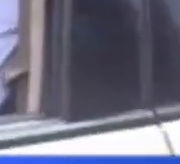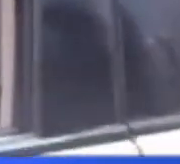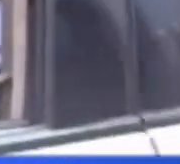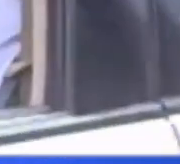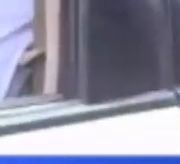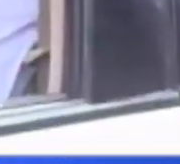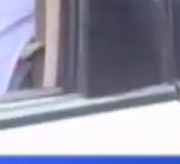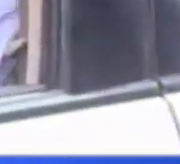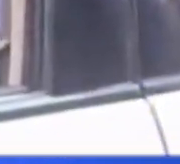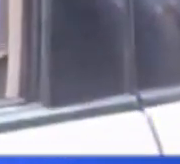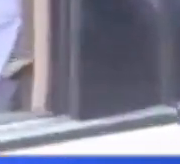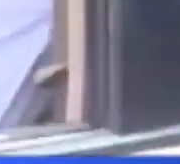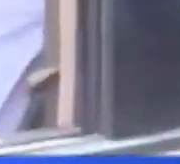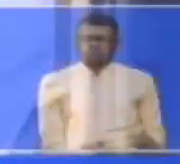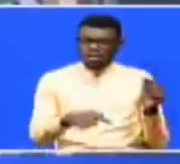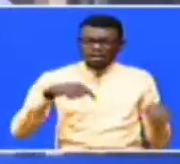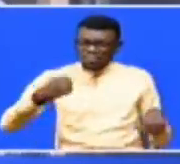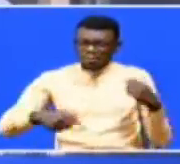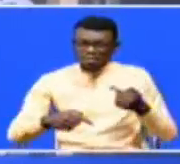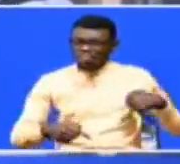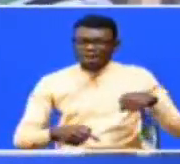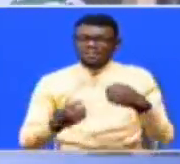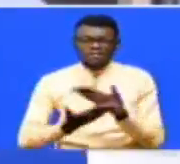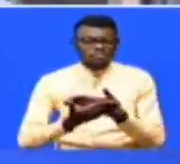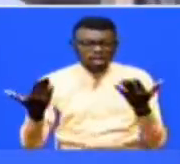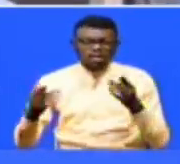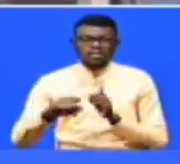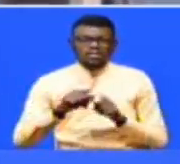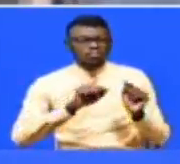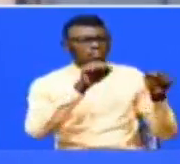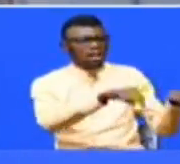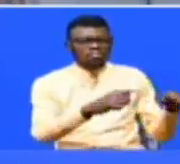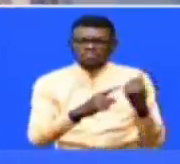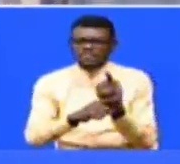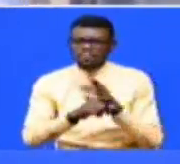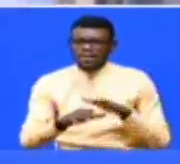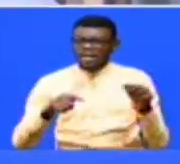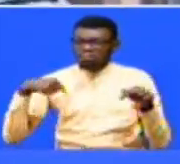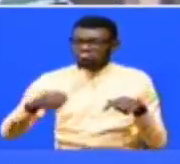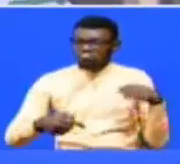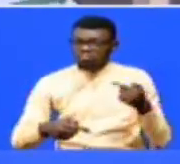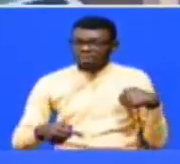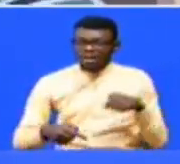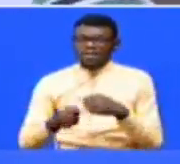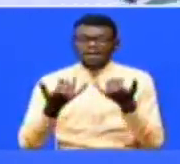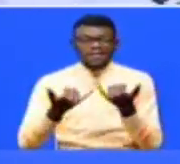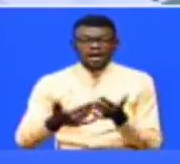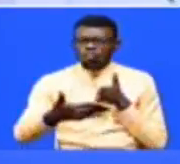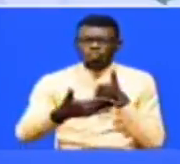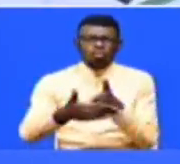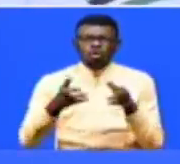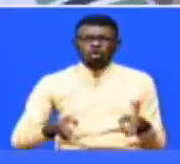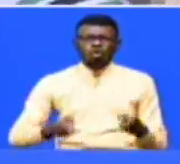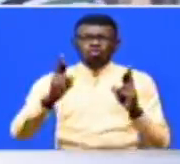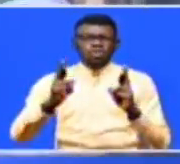Mkuyo mmetupiga, kimilili mmetupiga, tukiteremuka Bokoli mmetupiga, sasa mnafunga njia ya kwenda kwangu